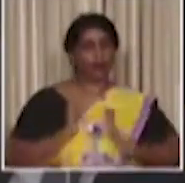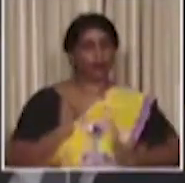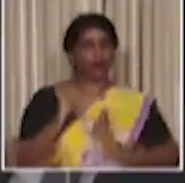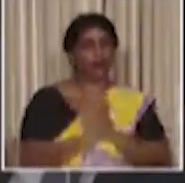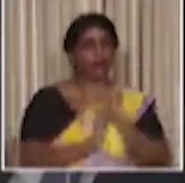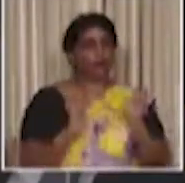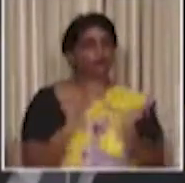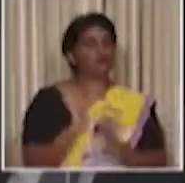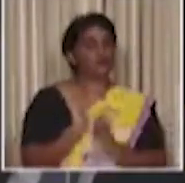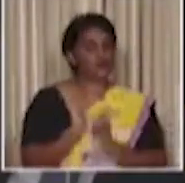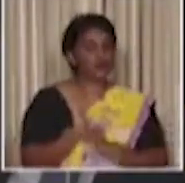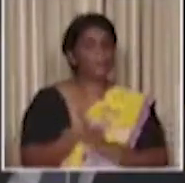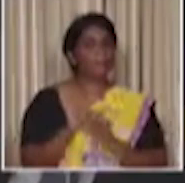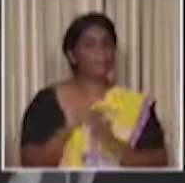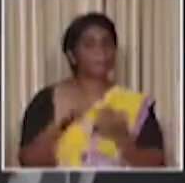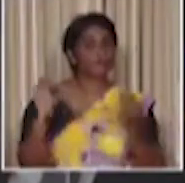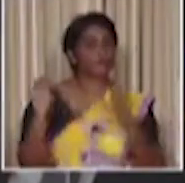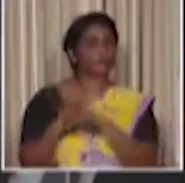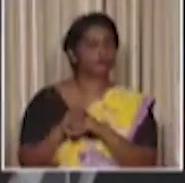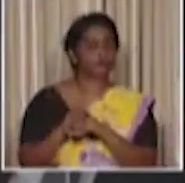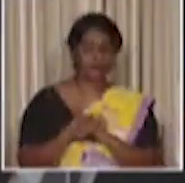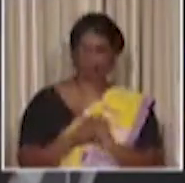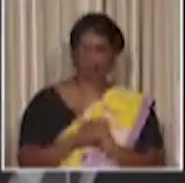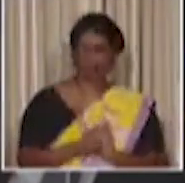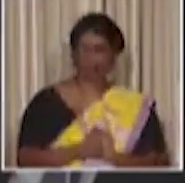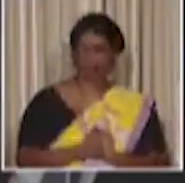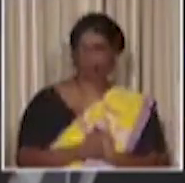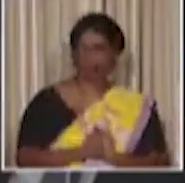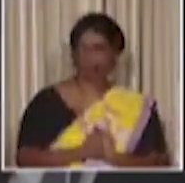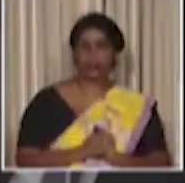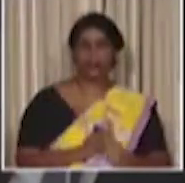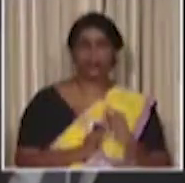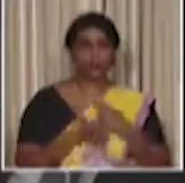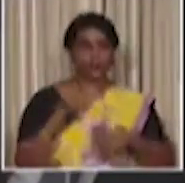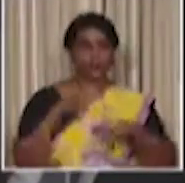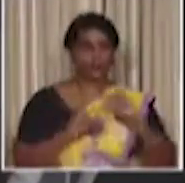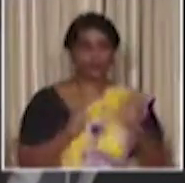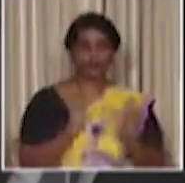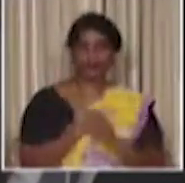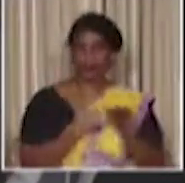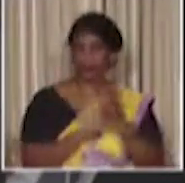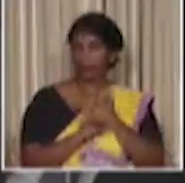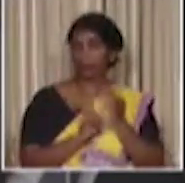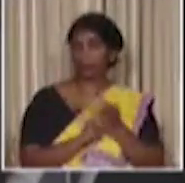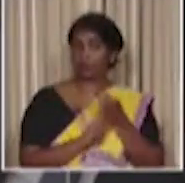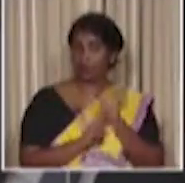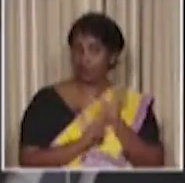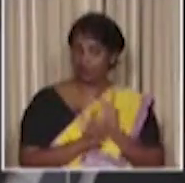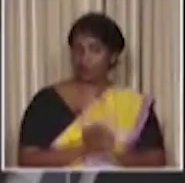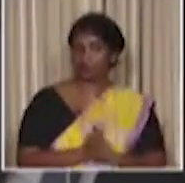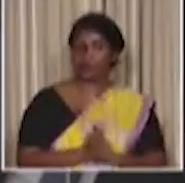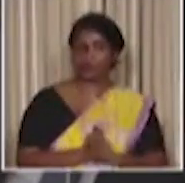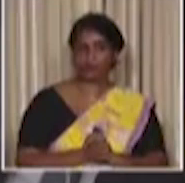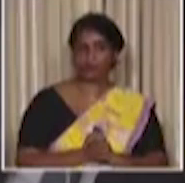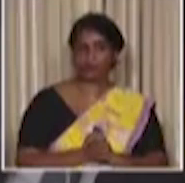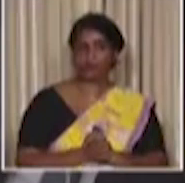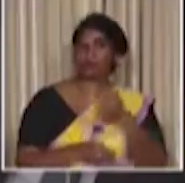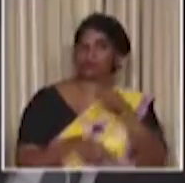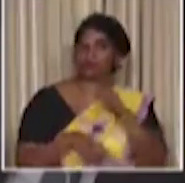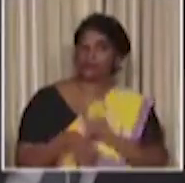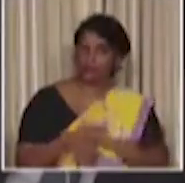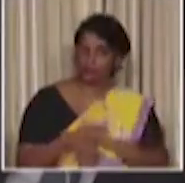මානවයිතිවාසිකන් කොමිසමේ සාමාජිකය කැටියට මේ මැතිවරණ කොමිසමේ හිටම සභාපත්තුමා ඒ